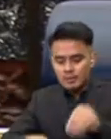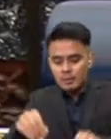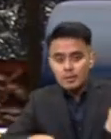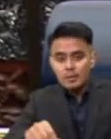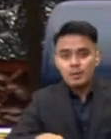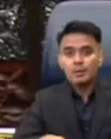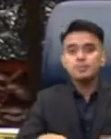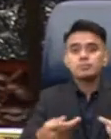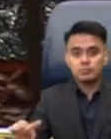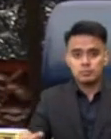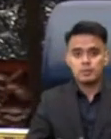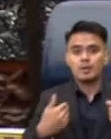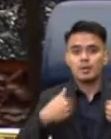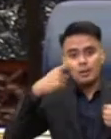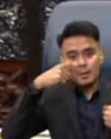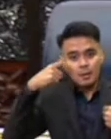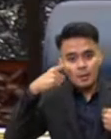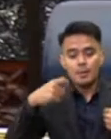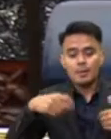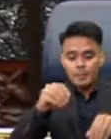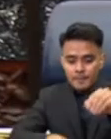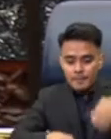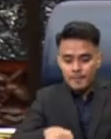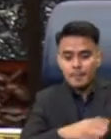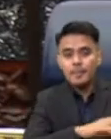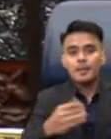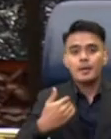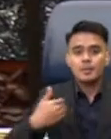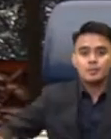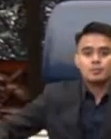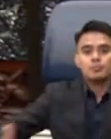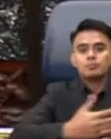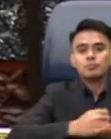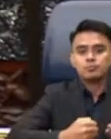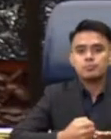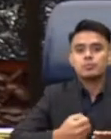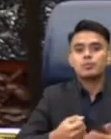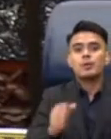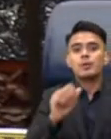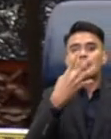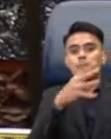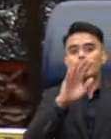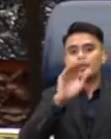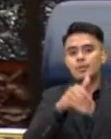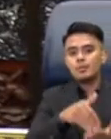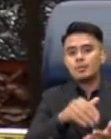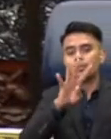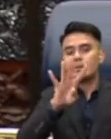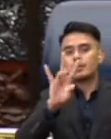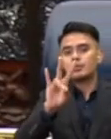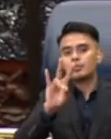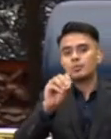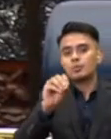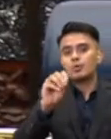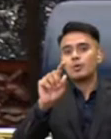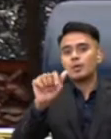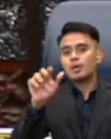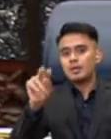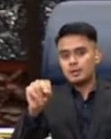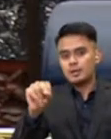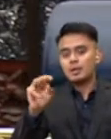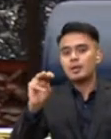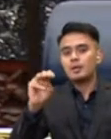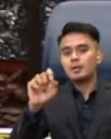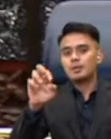dibangunkan dengan nilai jangkaan hasil pengeluaran sebanyak 14470 Tan met